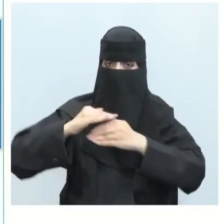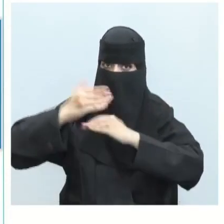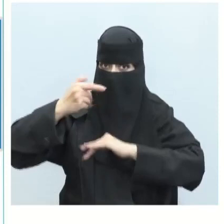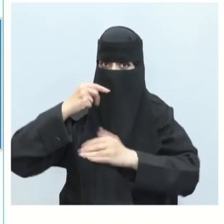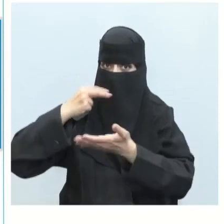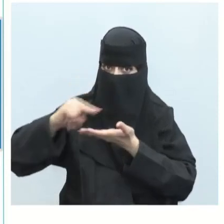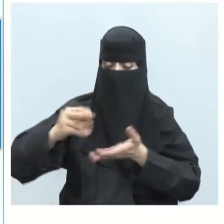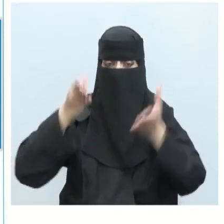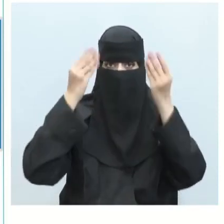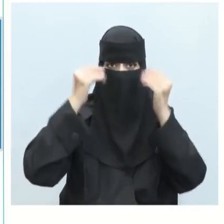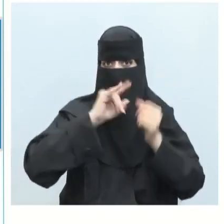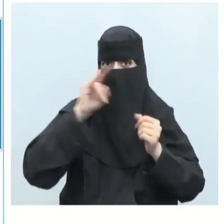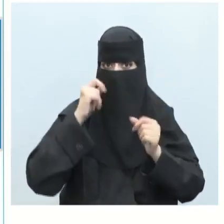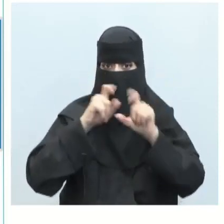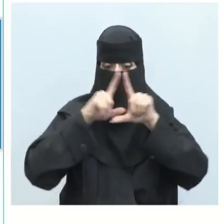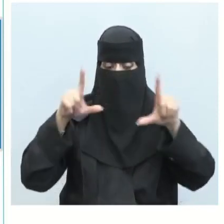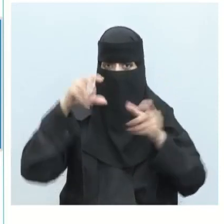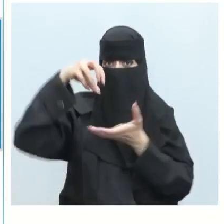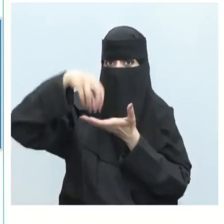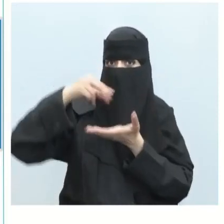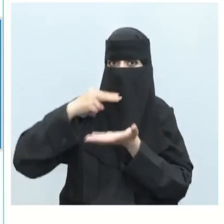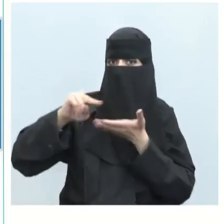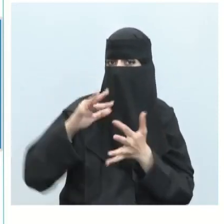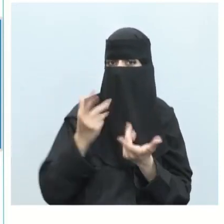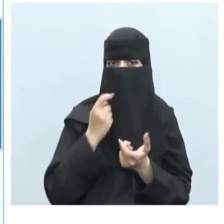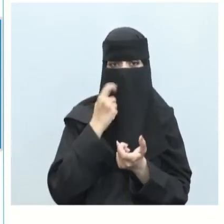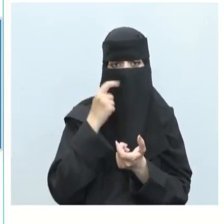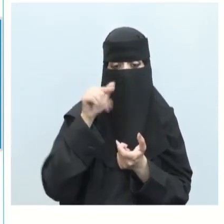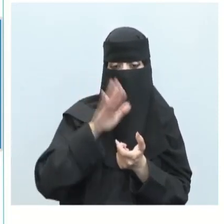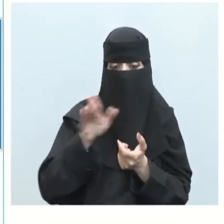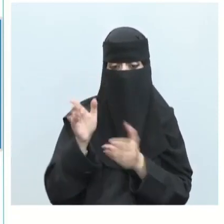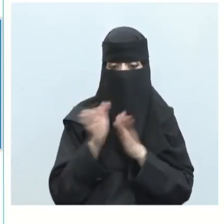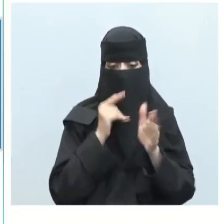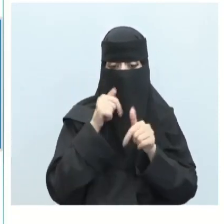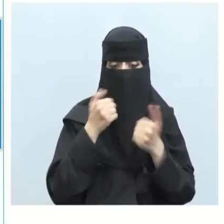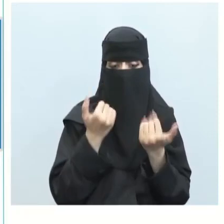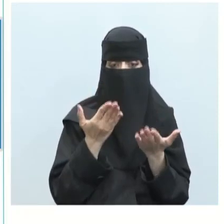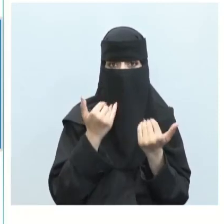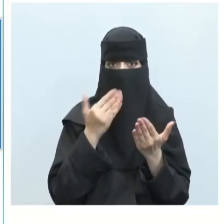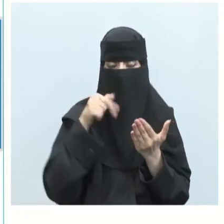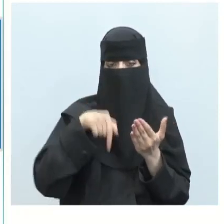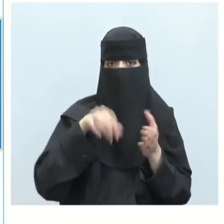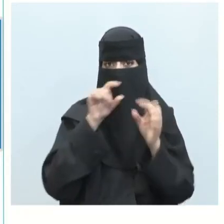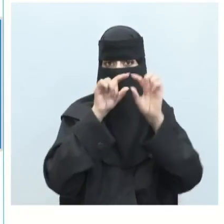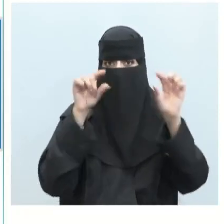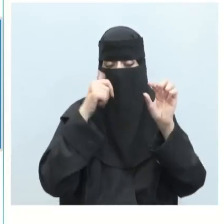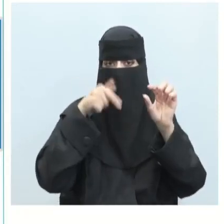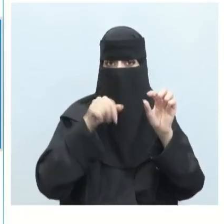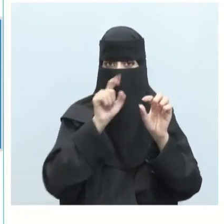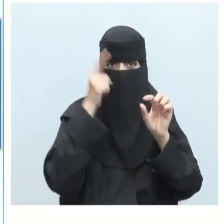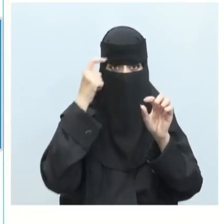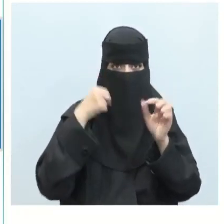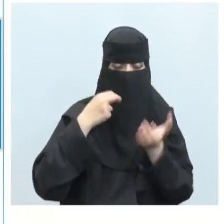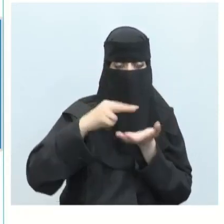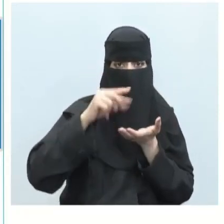يرسل بيانات دون عرض الوجهه كما نشاهد هنا في النيشن لا توجد لا يوجد عنوان اي بي